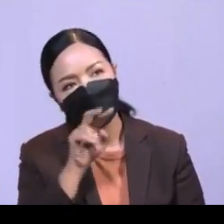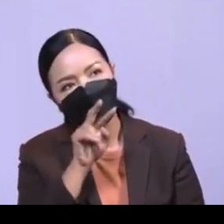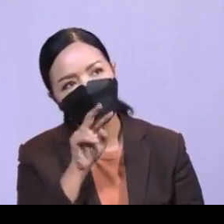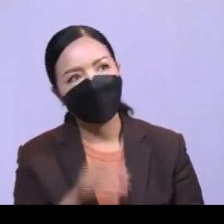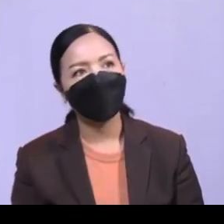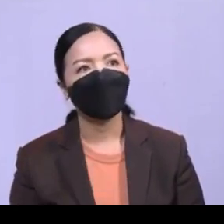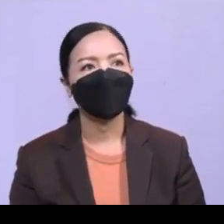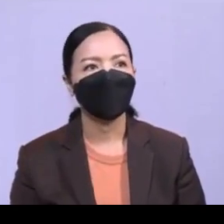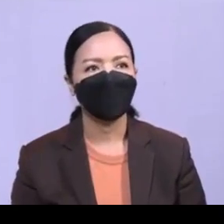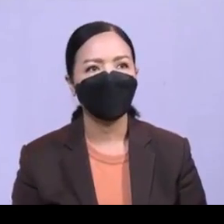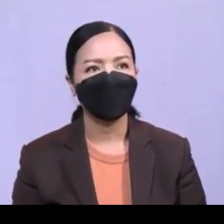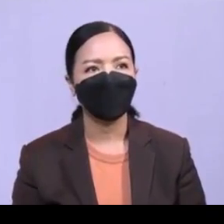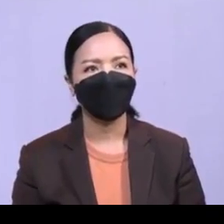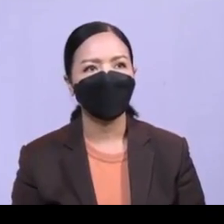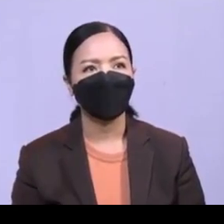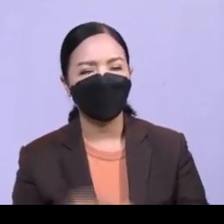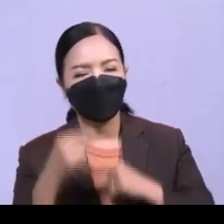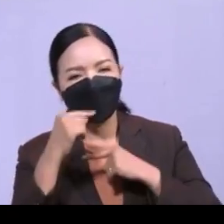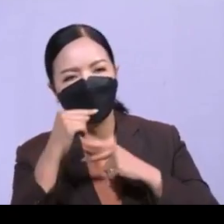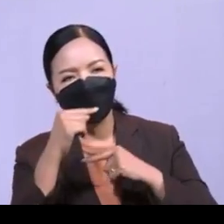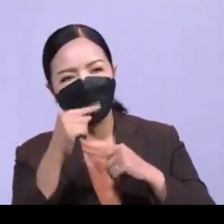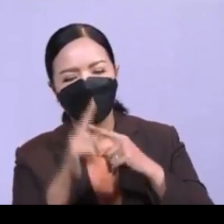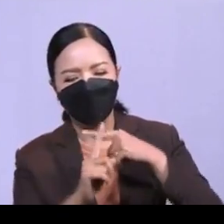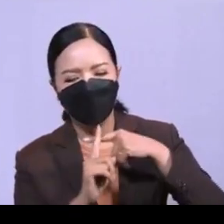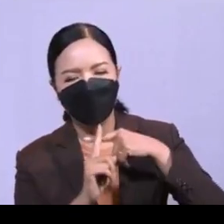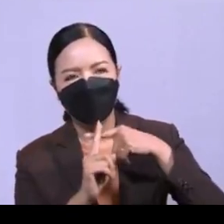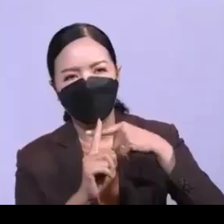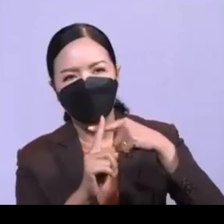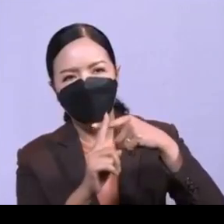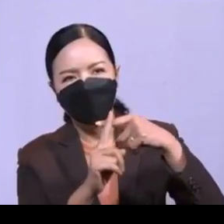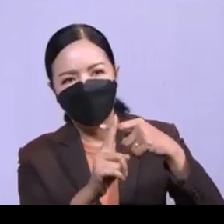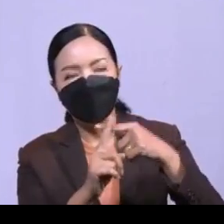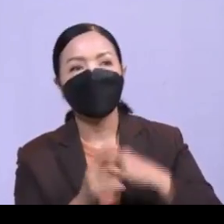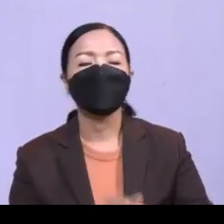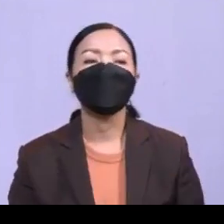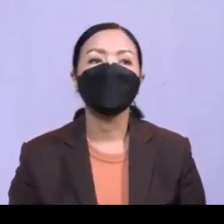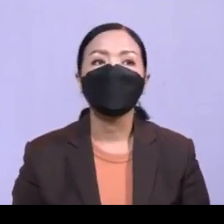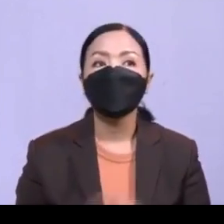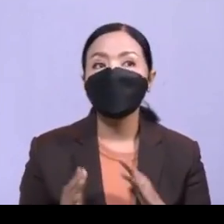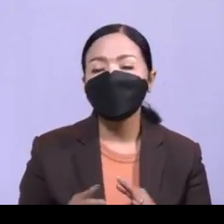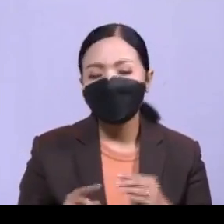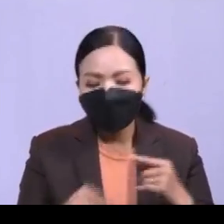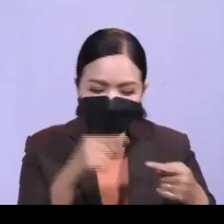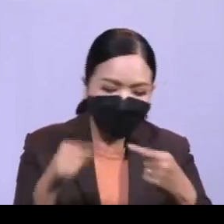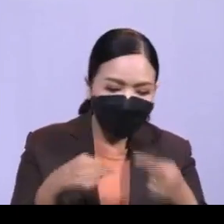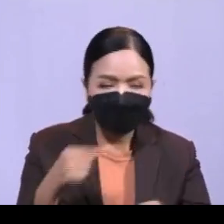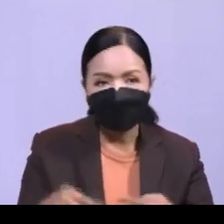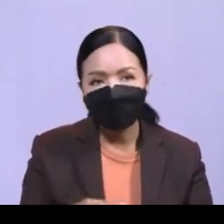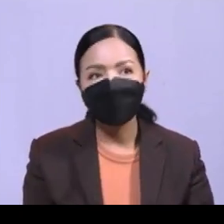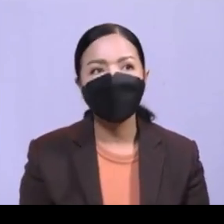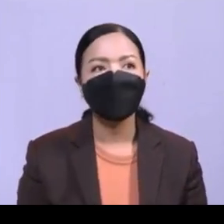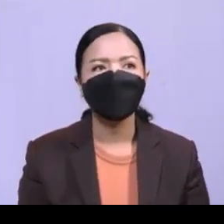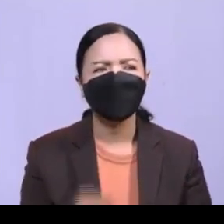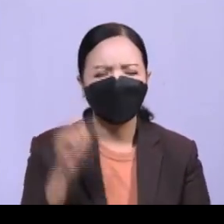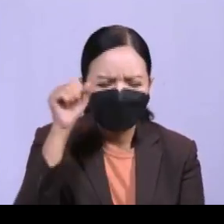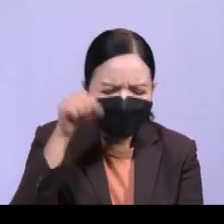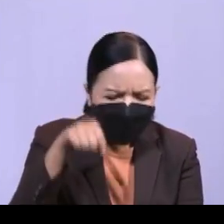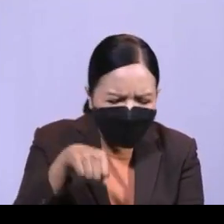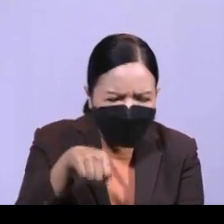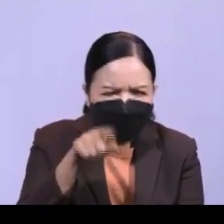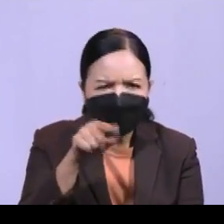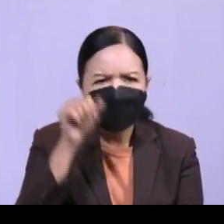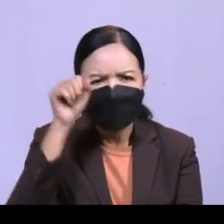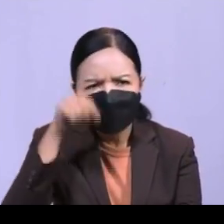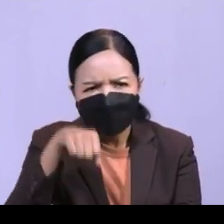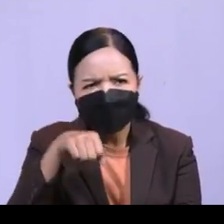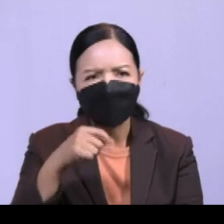อย่างที่บอกพอโฟกัสภาพนี้แล้วเนี่ยคุณผู้ชมโอ้คนก็ไปคอมเมนต์ต่างๆนานานะฮะบางคนบอกท่านก้มอย่างเงี้ยท่าน